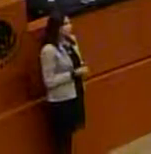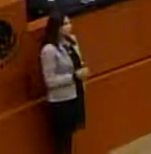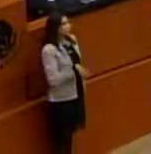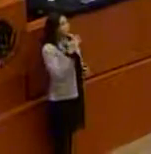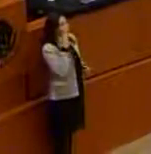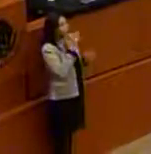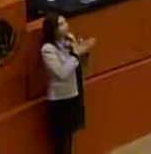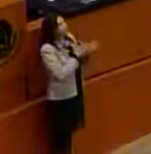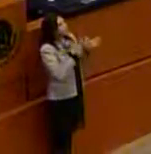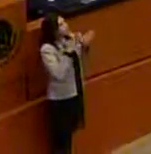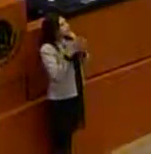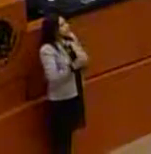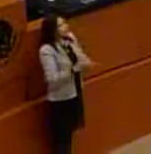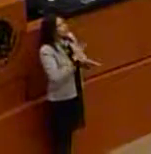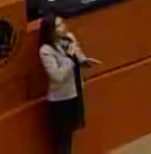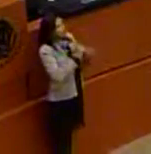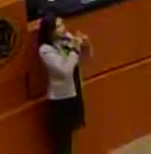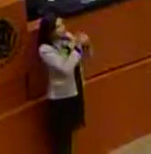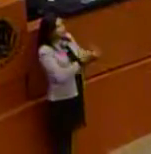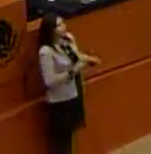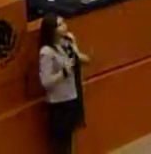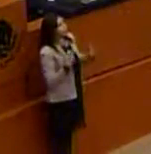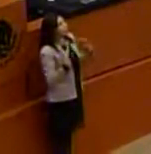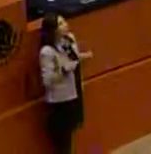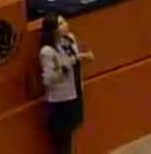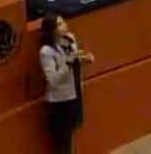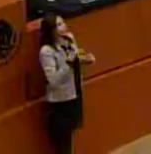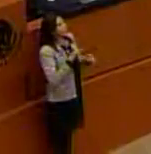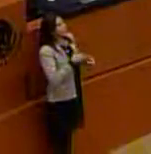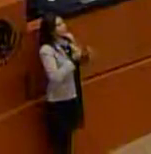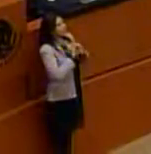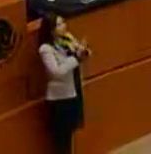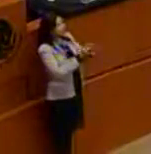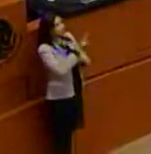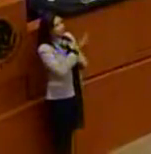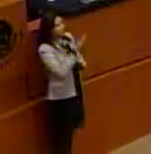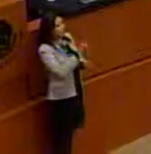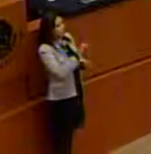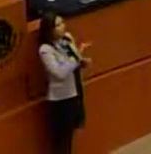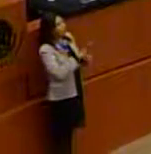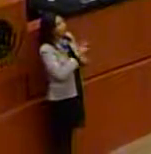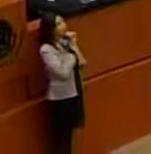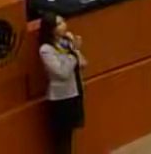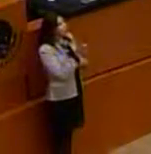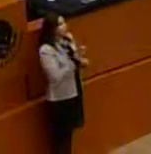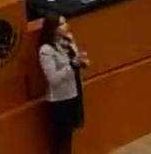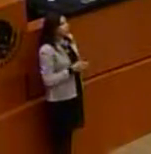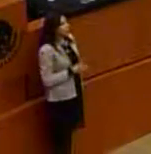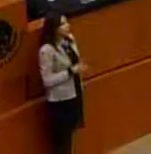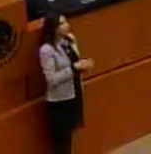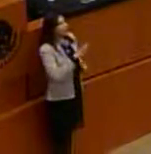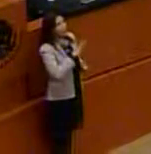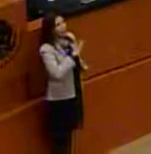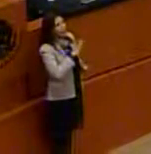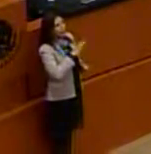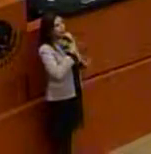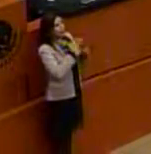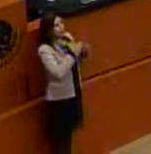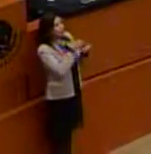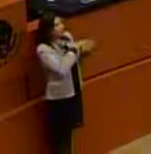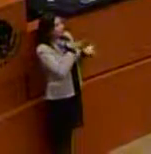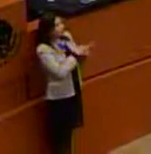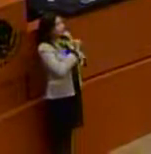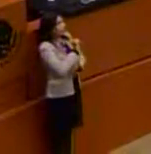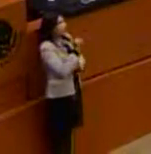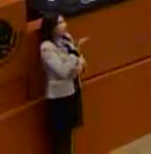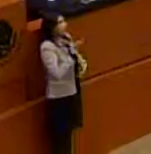l'inconditionnalité du RBI. Pendant cette période, les nouveaux détenteurs de permis d'établissement recevraient alors le revenu de base sous réserve d'avoir un emploi. À défaut,